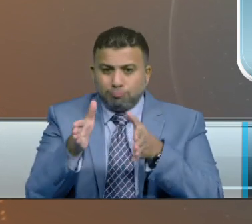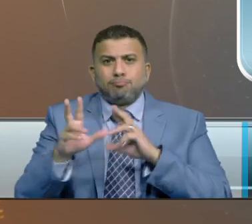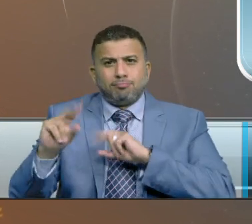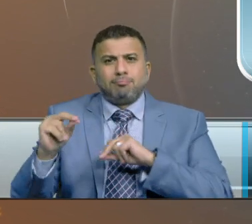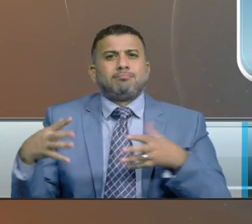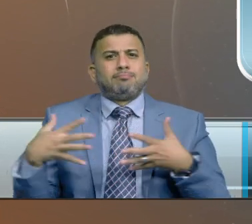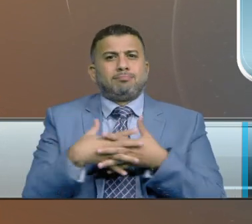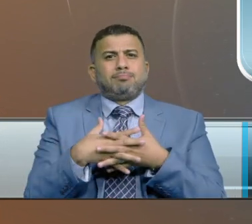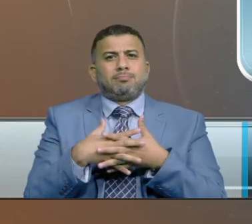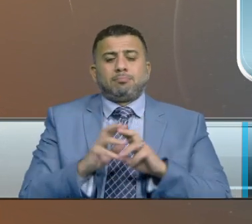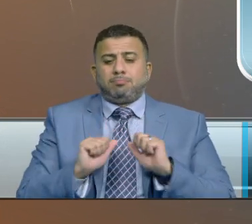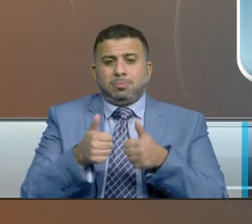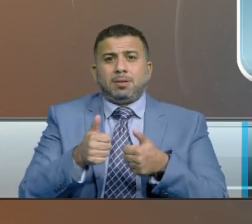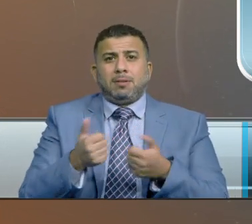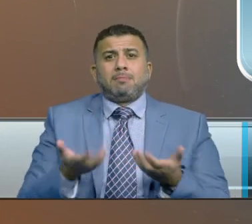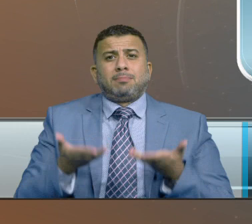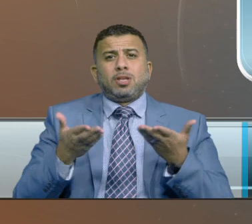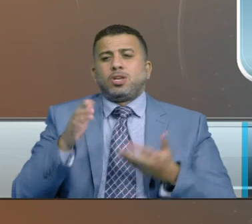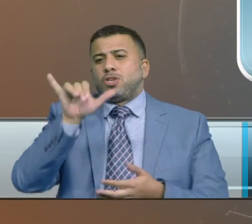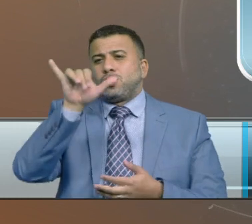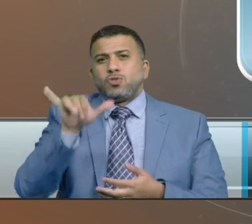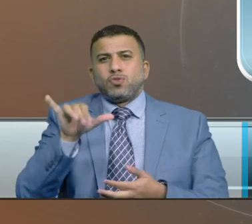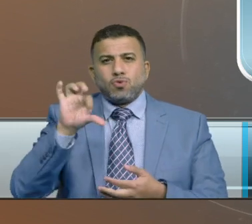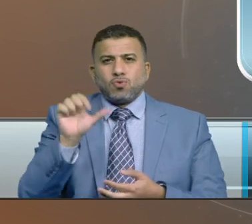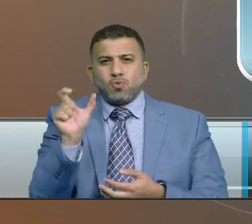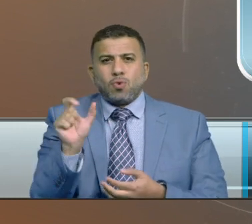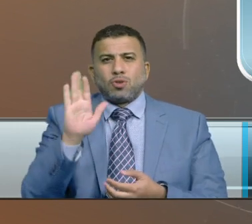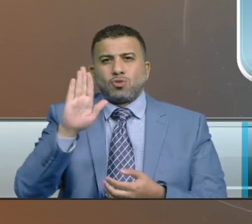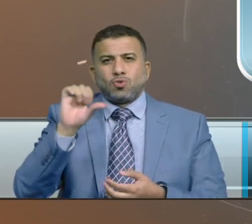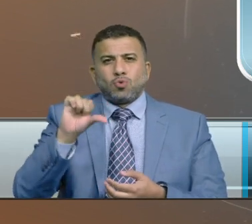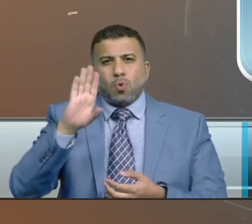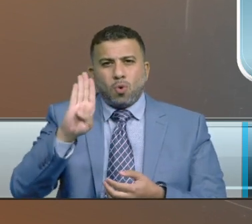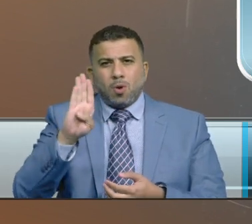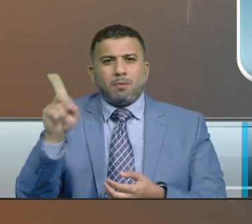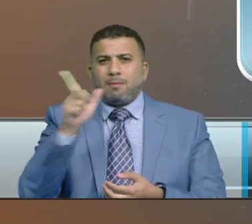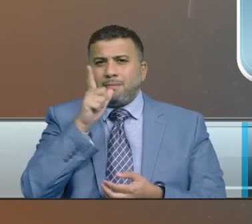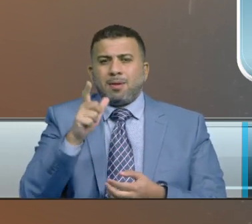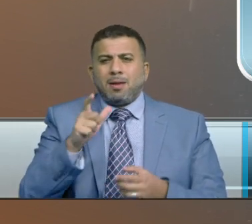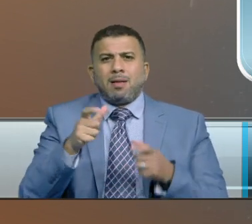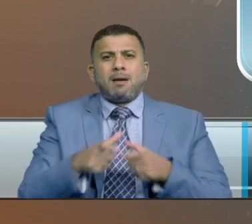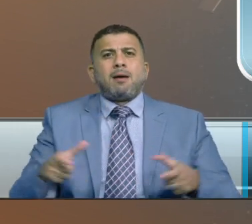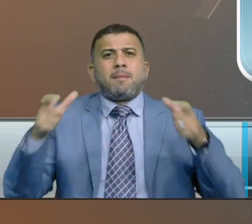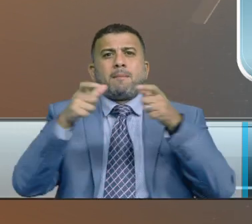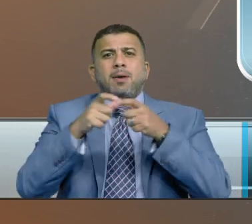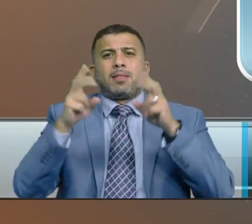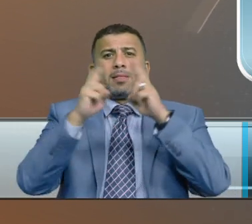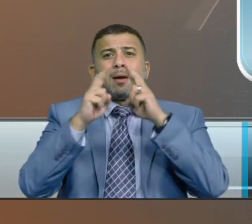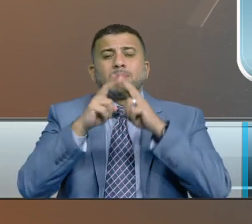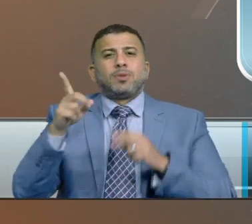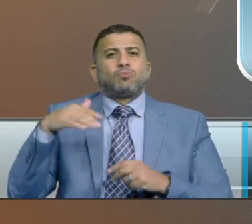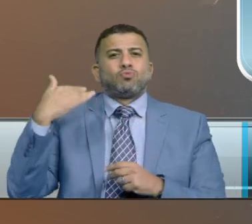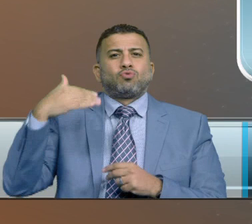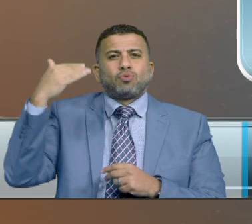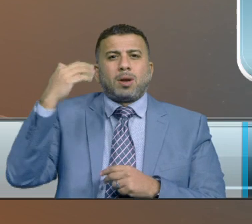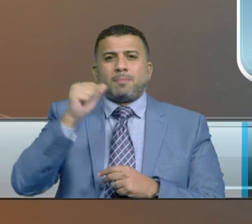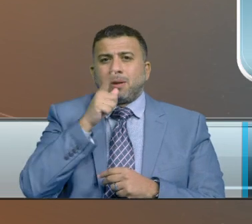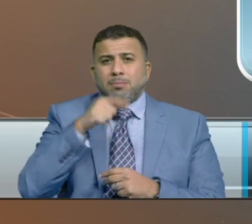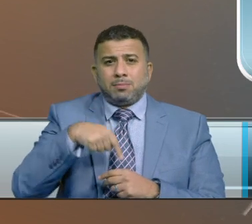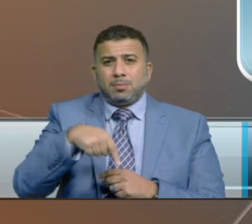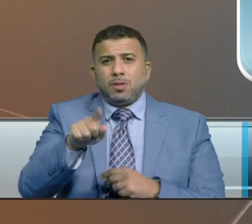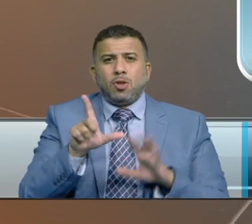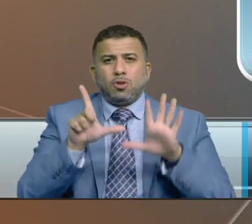المشتركه ويحضر فخامه وين سوكيولا فعاليه القمه العالميه لطاقه المستقبل التي